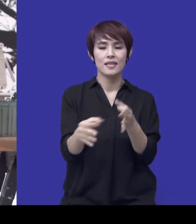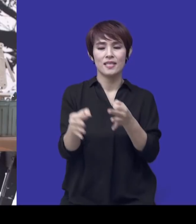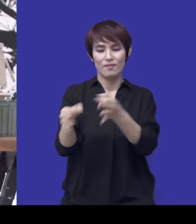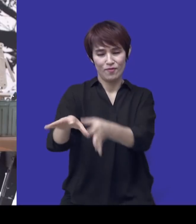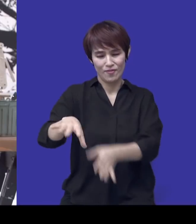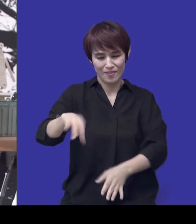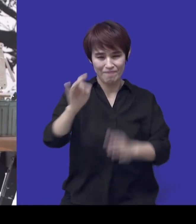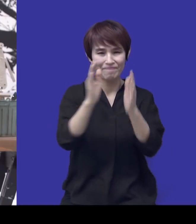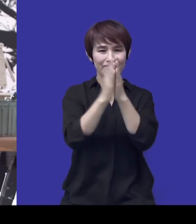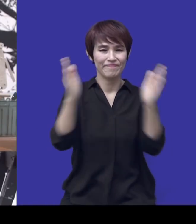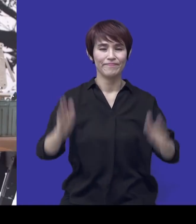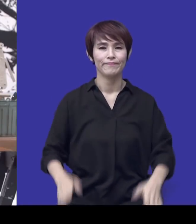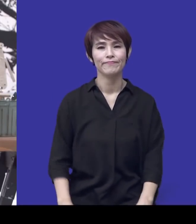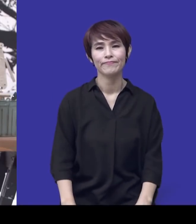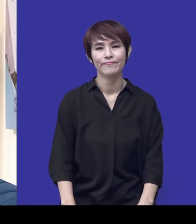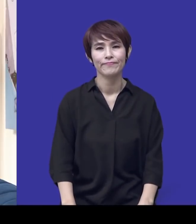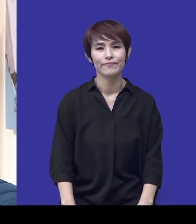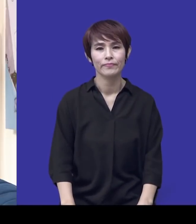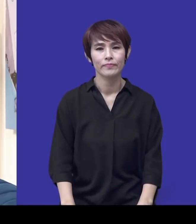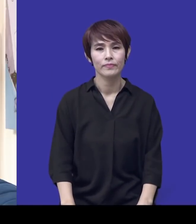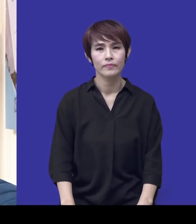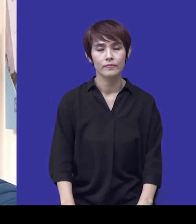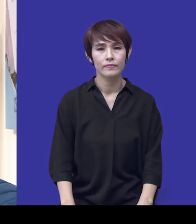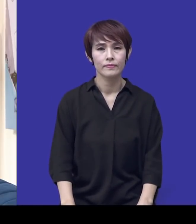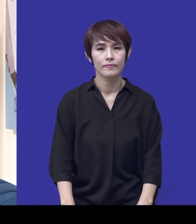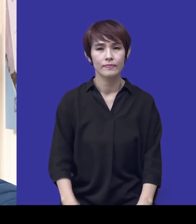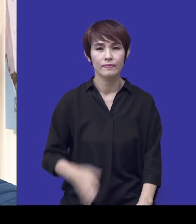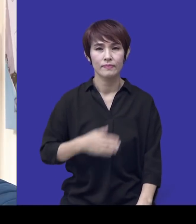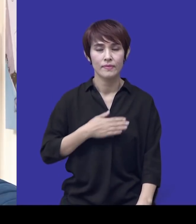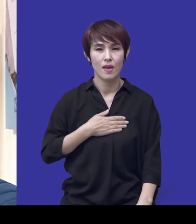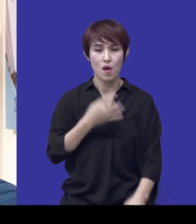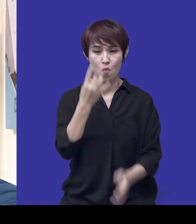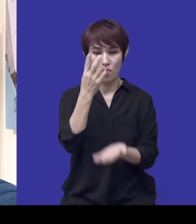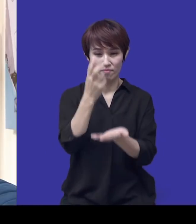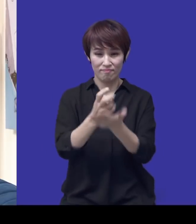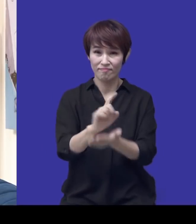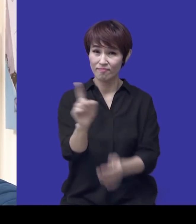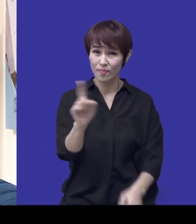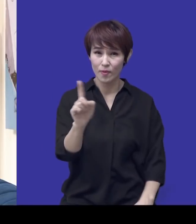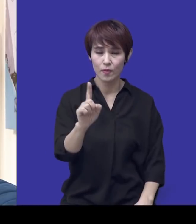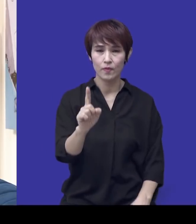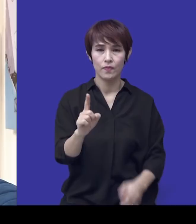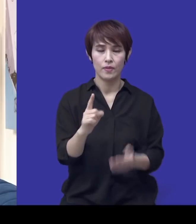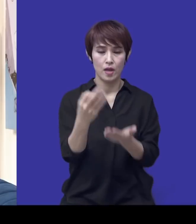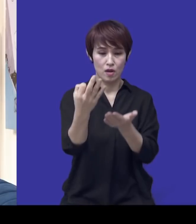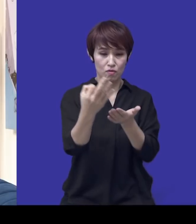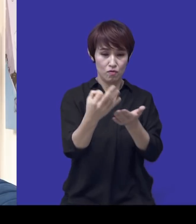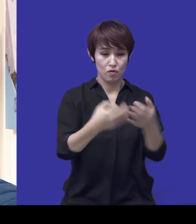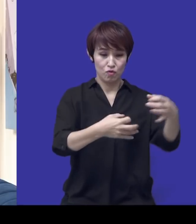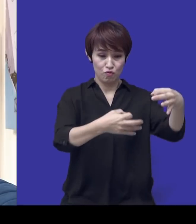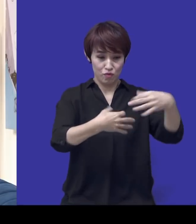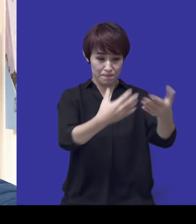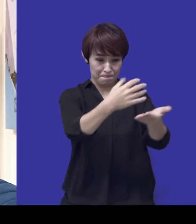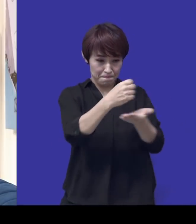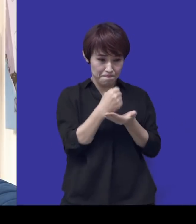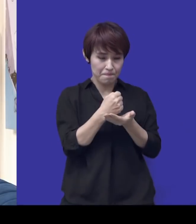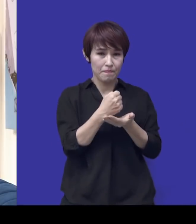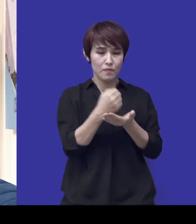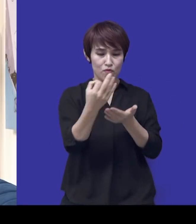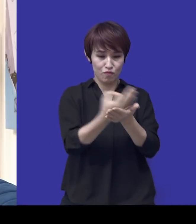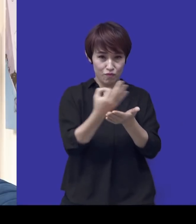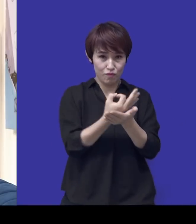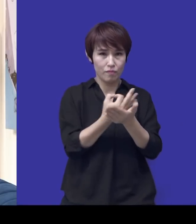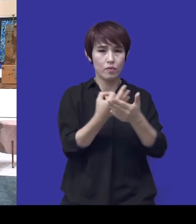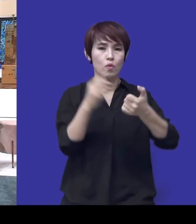했어요. 아. 근데 그때 제 기부 원칙은 제 수익금의 절반을 기부하겠습니다 였거든요.